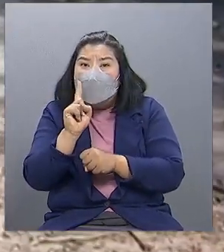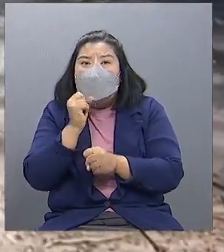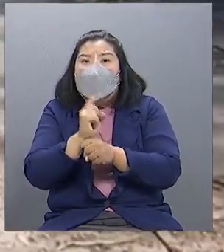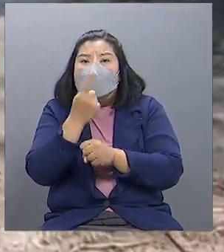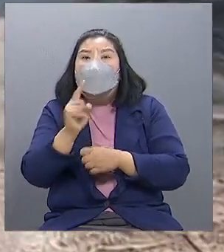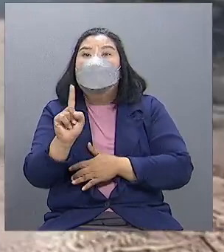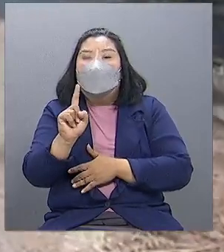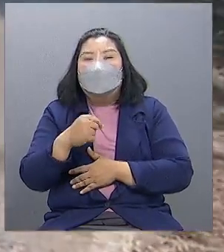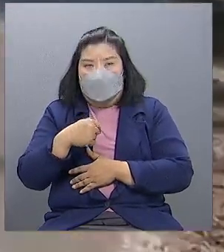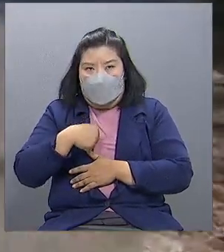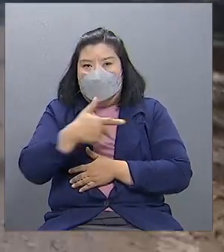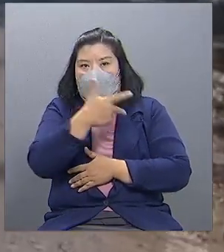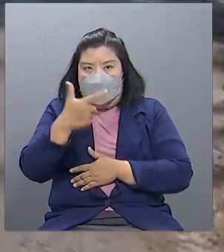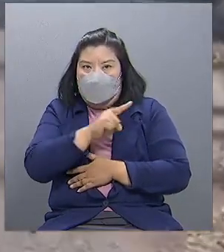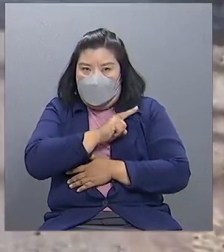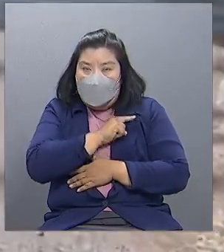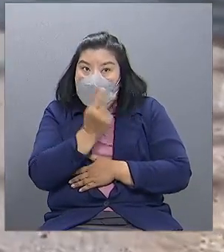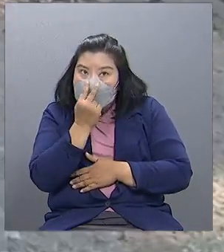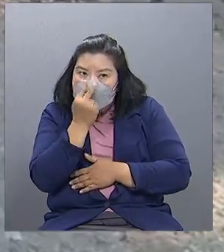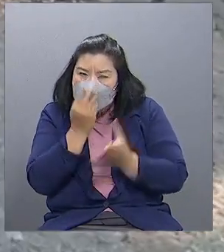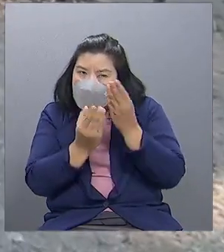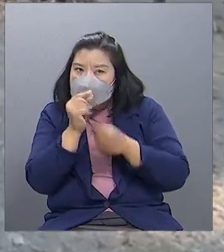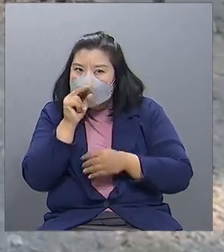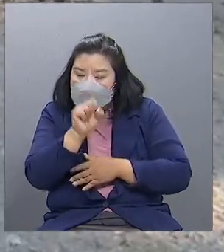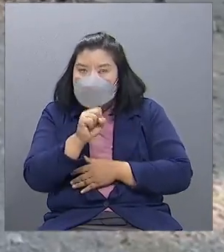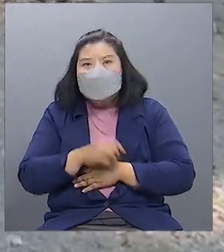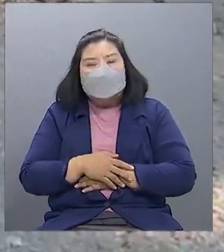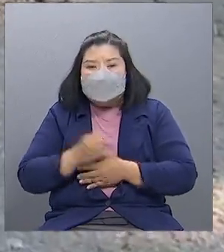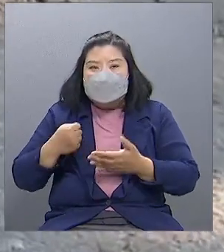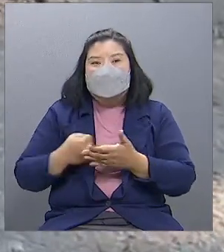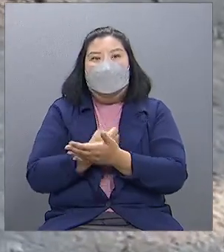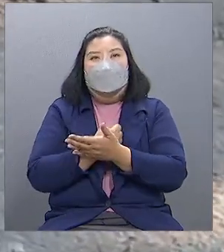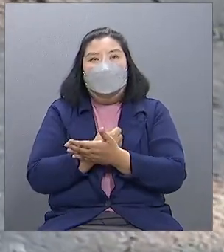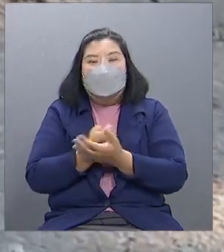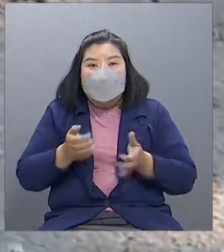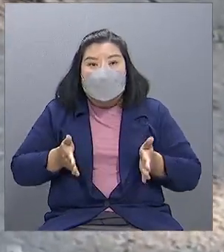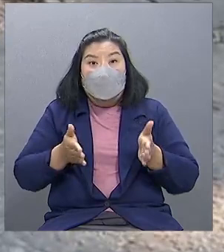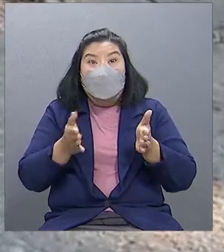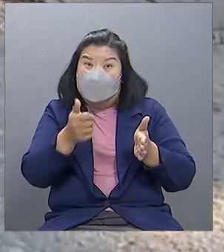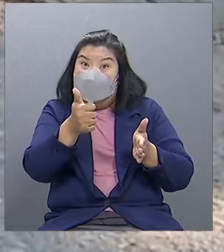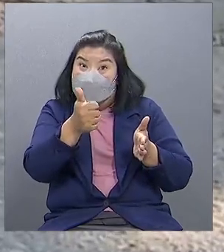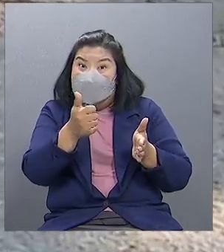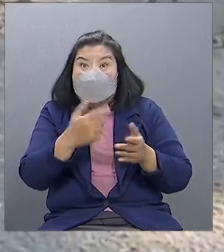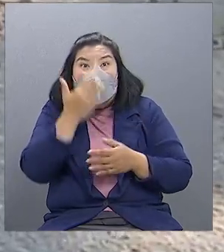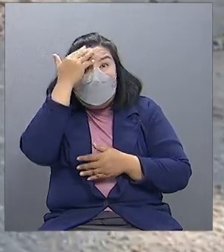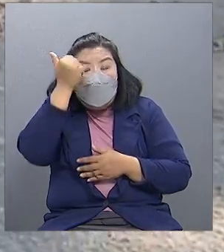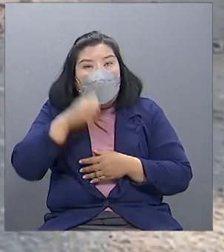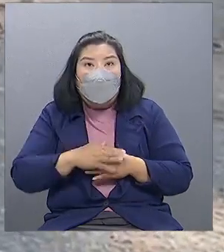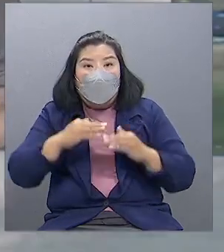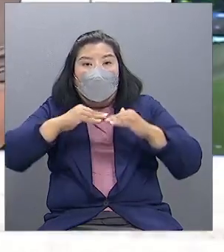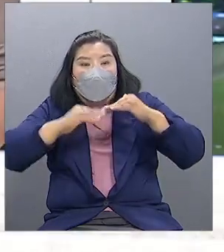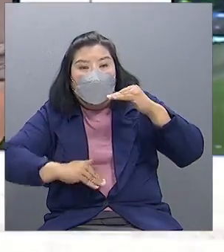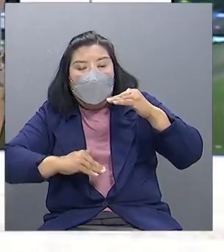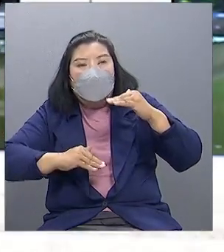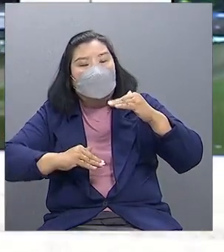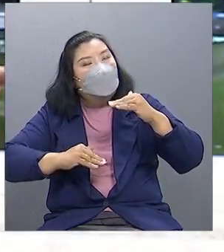ไปแม่ว่าจะมทนนทดีใช้เลยนะพอส้นสุดทนนดี เปนทนนเดิมนี่มันโลปลงมาแบบนี้แ